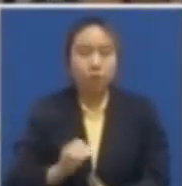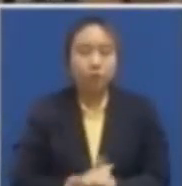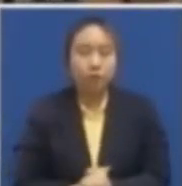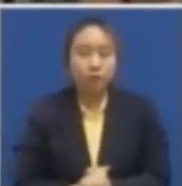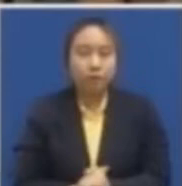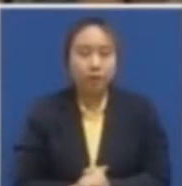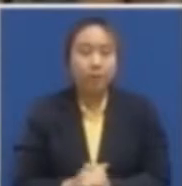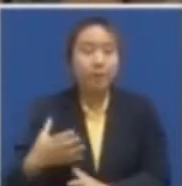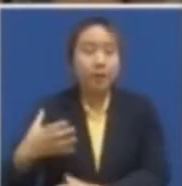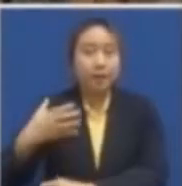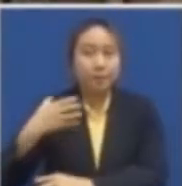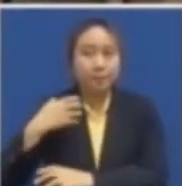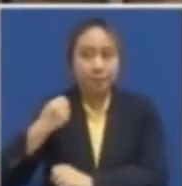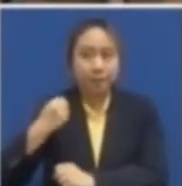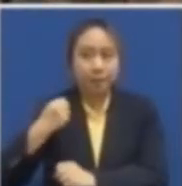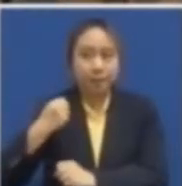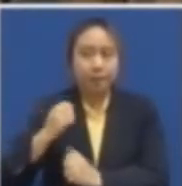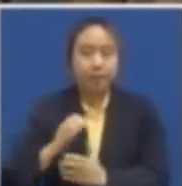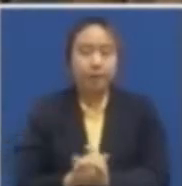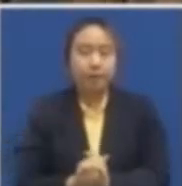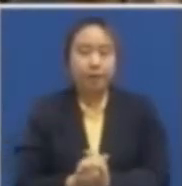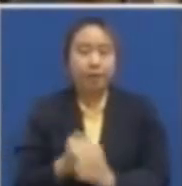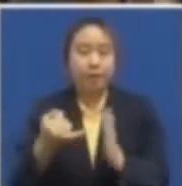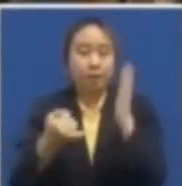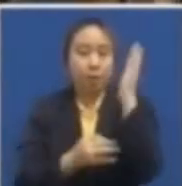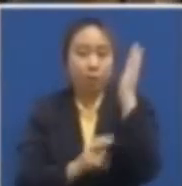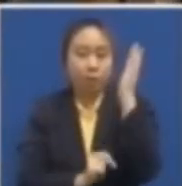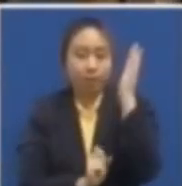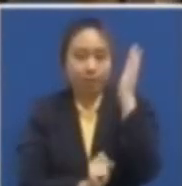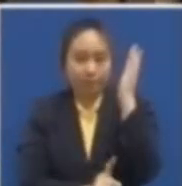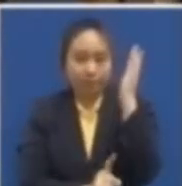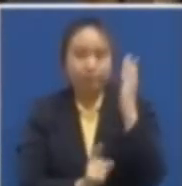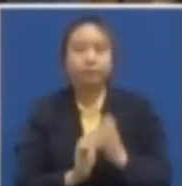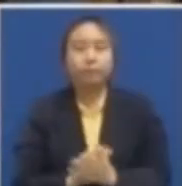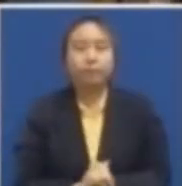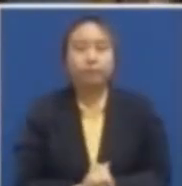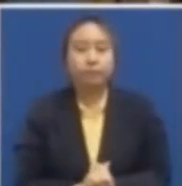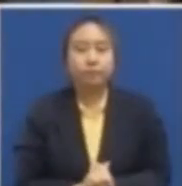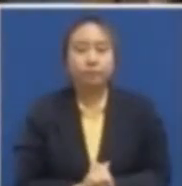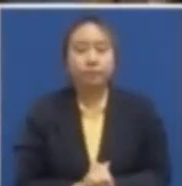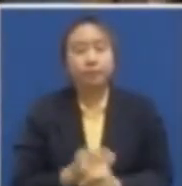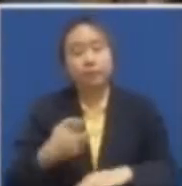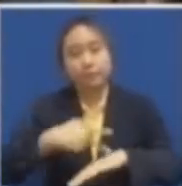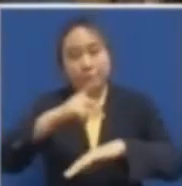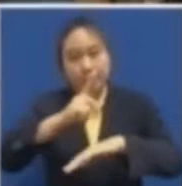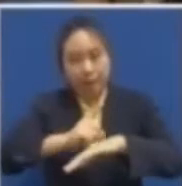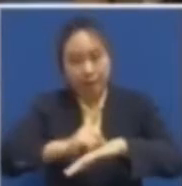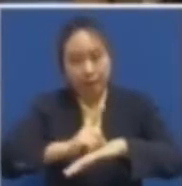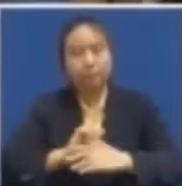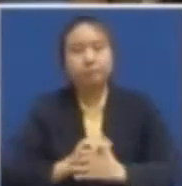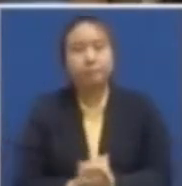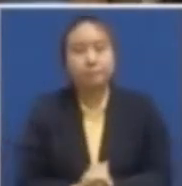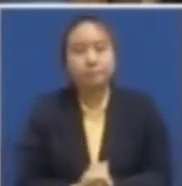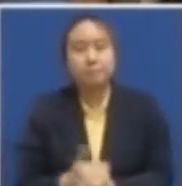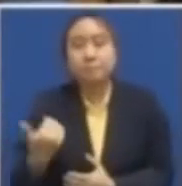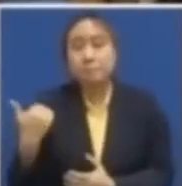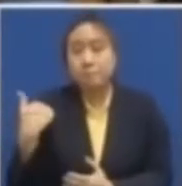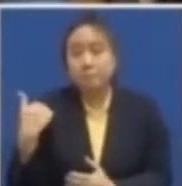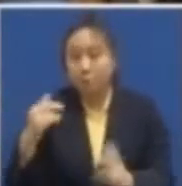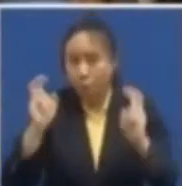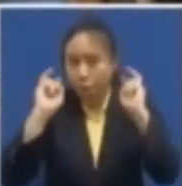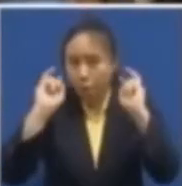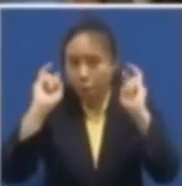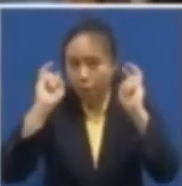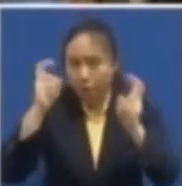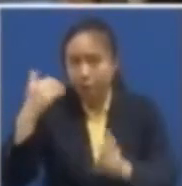ชาธิปัตย์จากจังหวัดนครศรีธรรมราชครับท่านประธานครับก็คงมีประเด็น